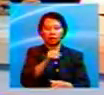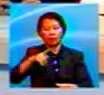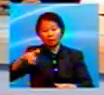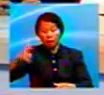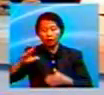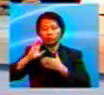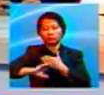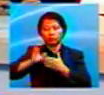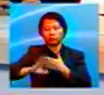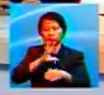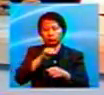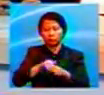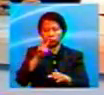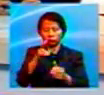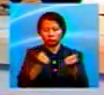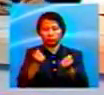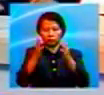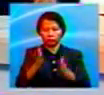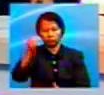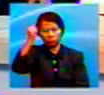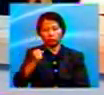selebihnya cedera termasuk 2 pemandu bas.